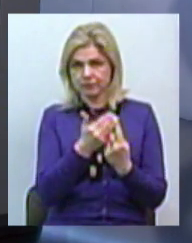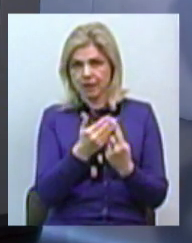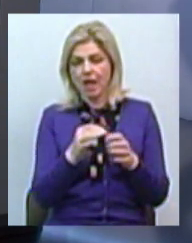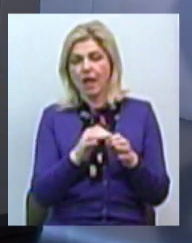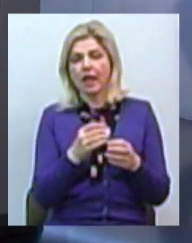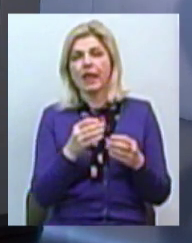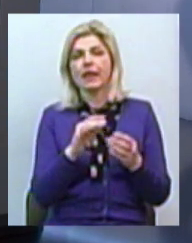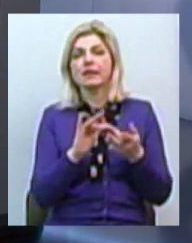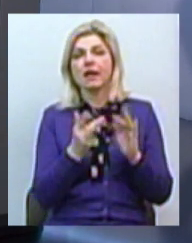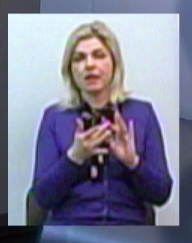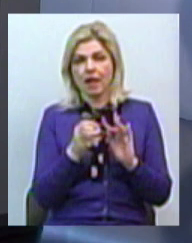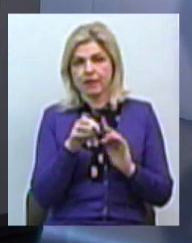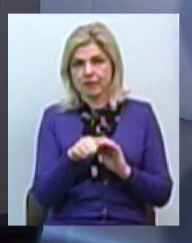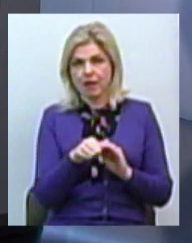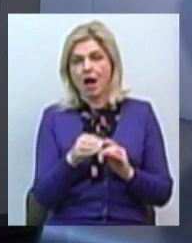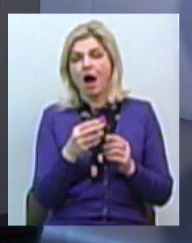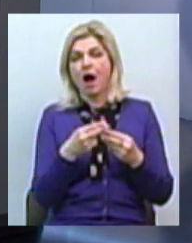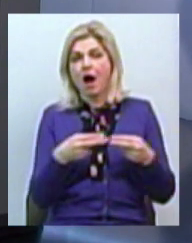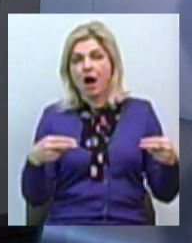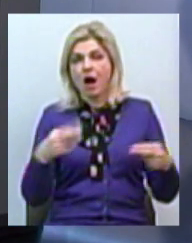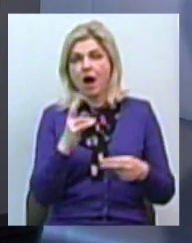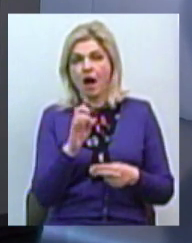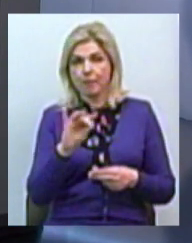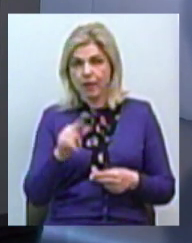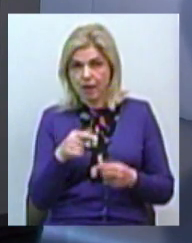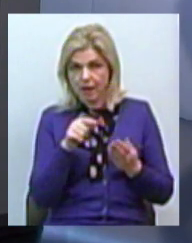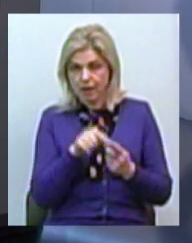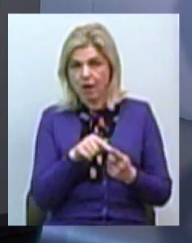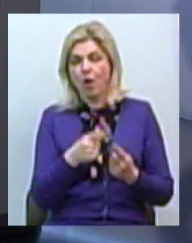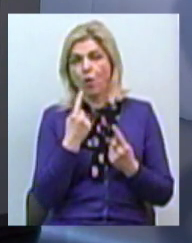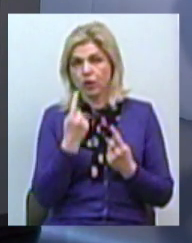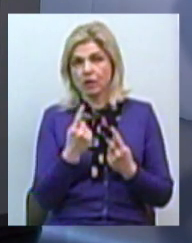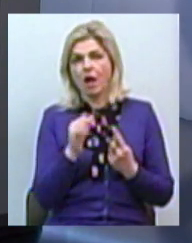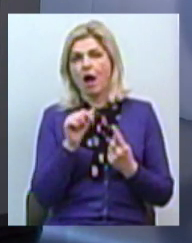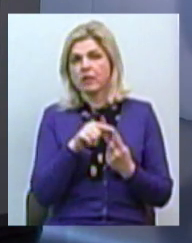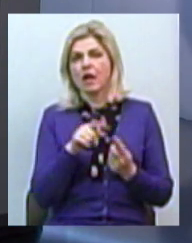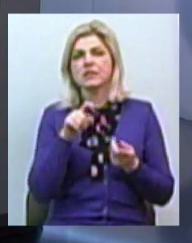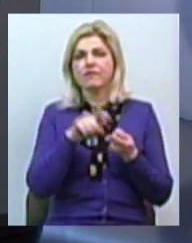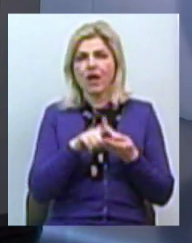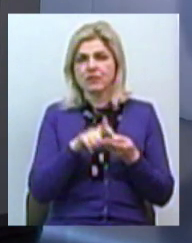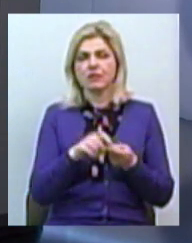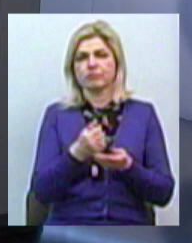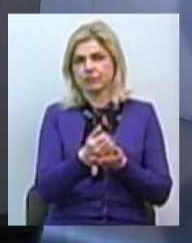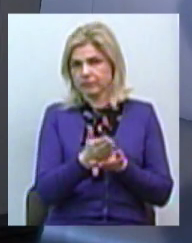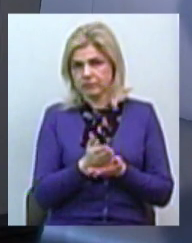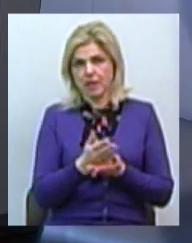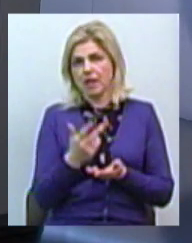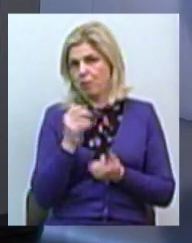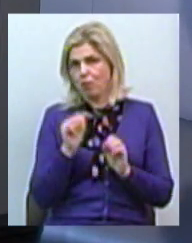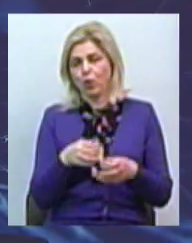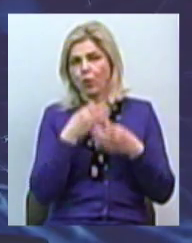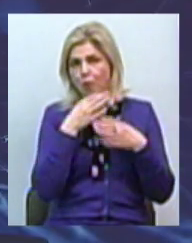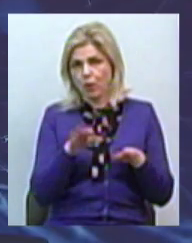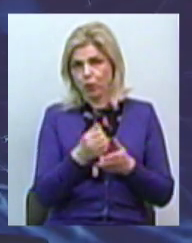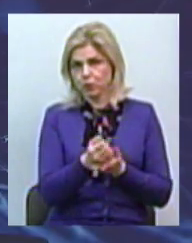подробиці. І за допомогою цього кабелю ми пакетним зв'язком, передачу пакетів, маємо